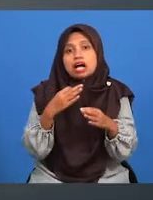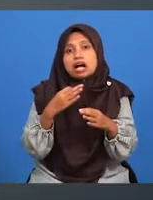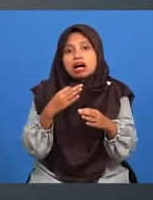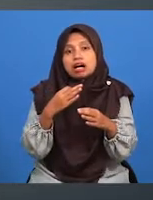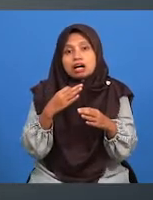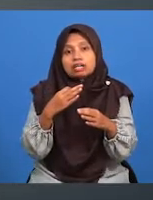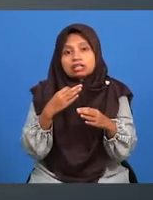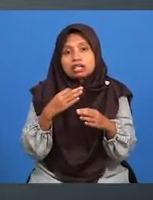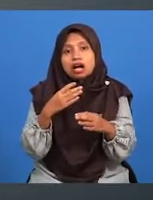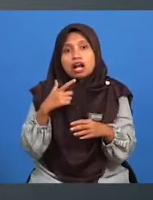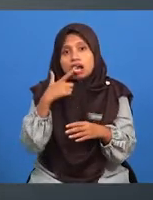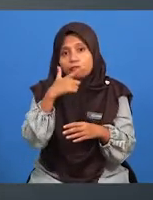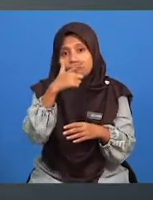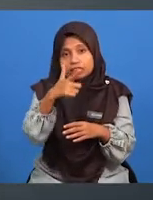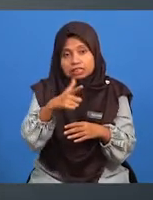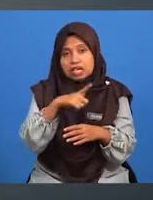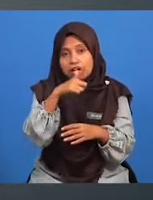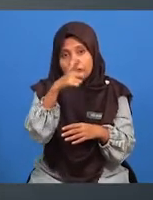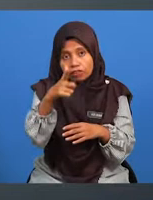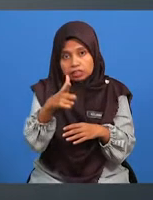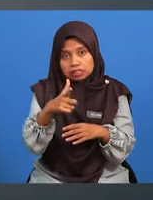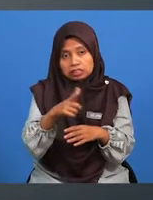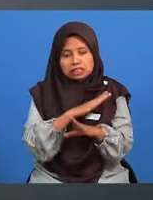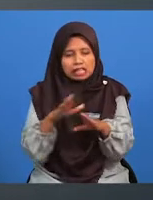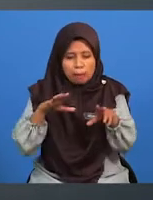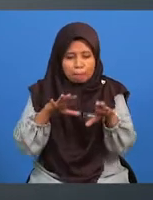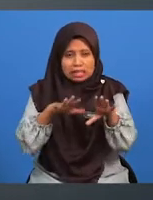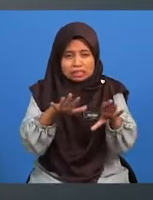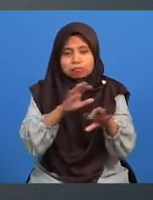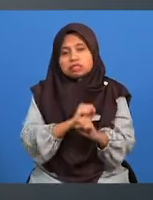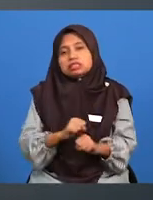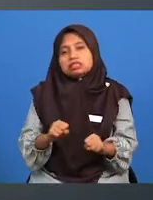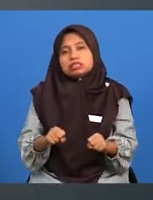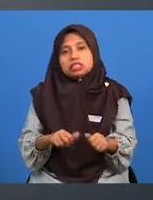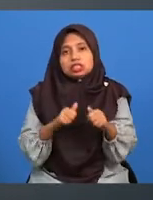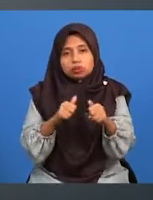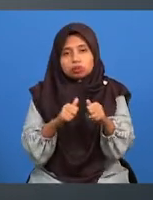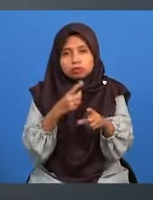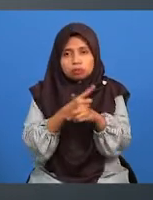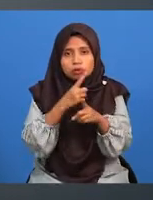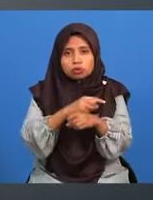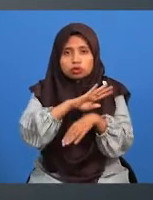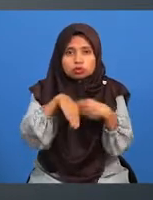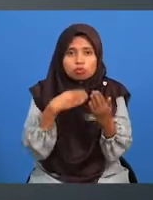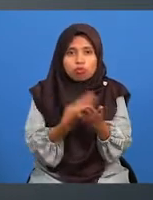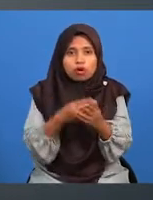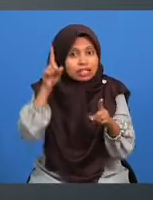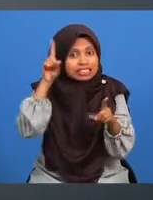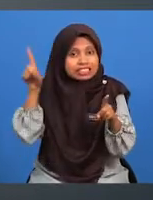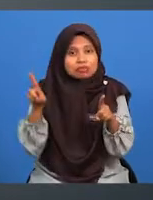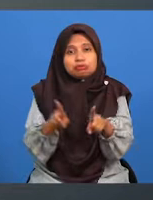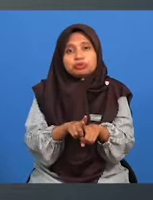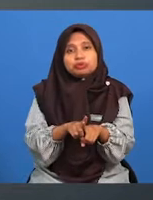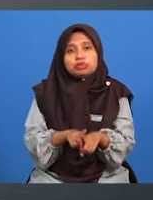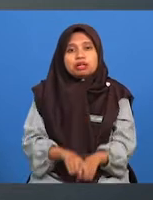kabul hendaklah dilakukan secara sukarela, iaitu Aisyah dan ibunya